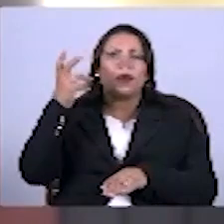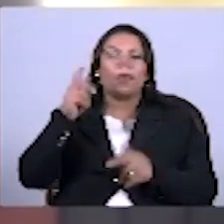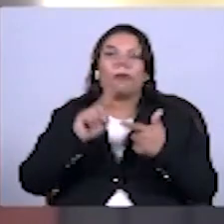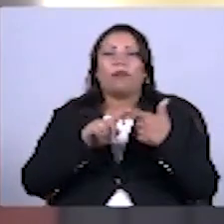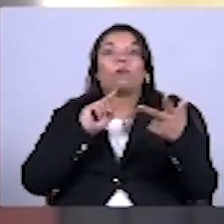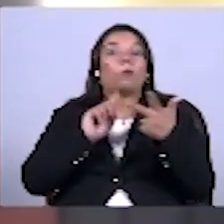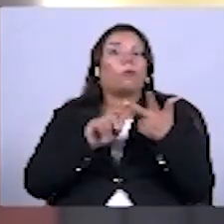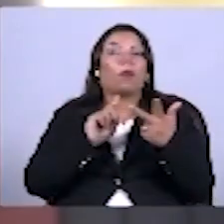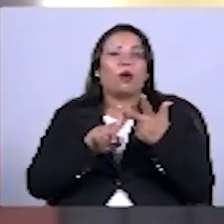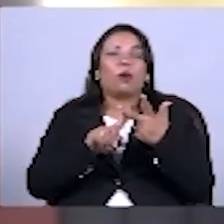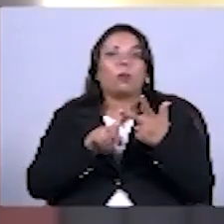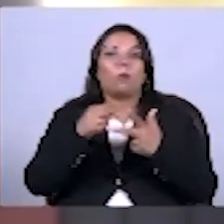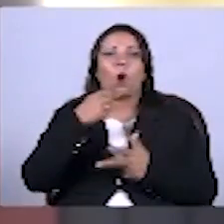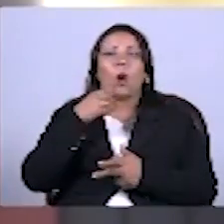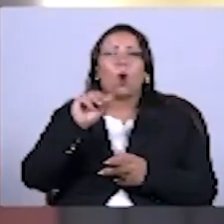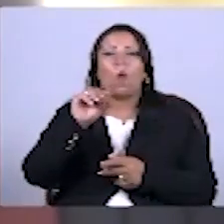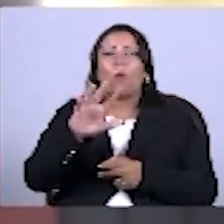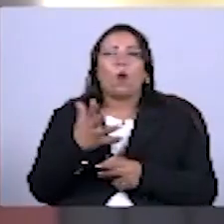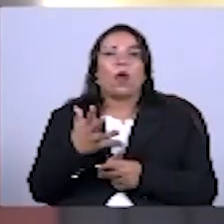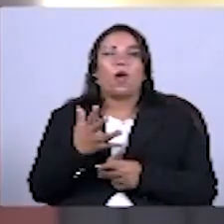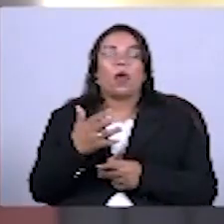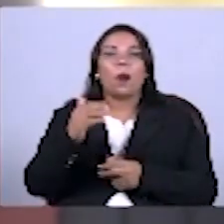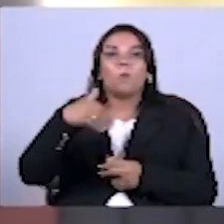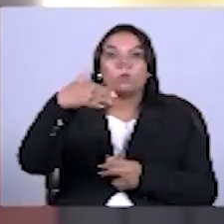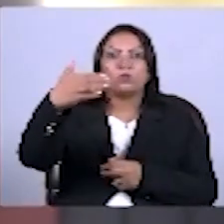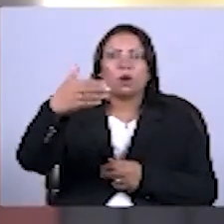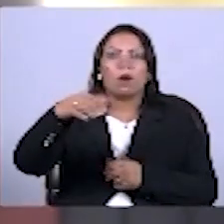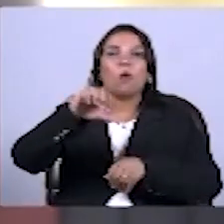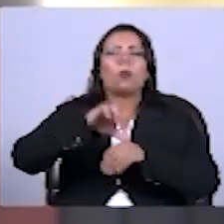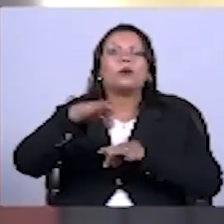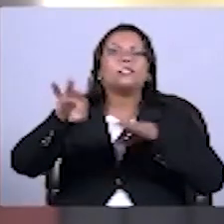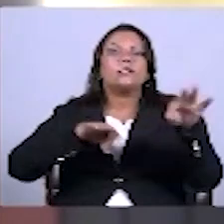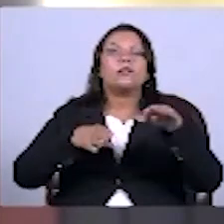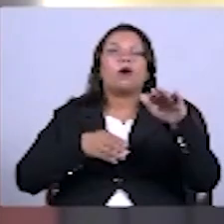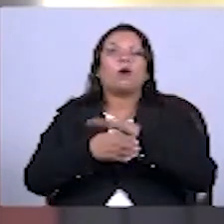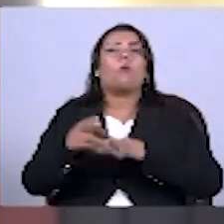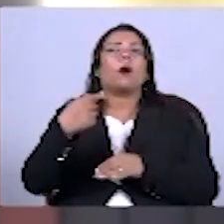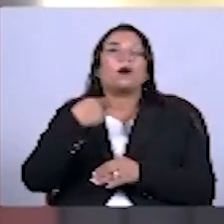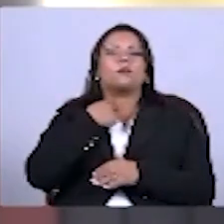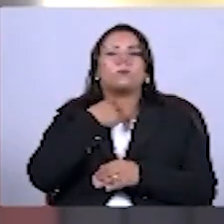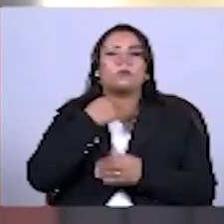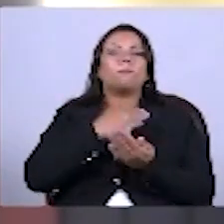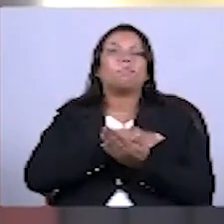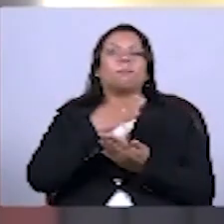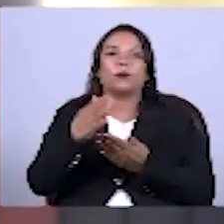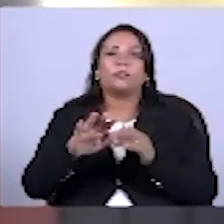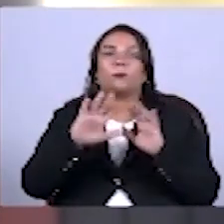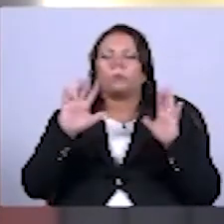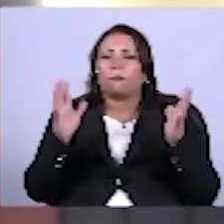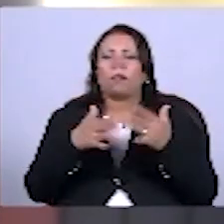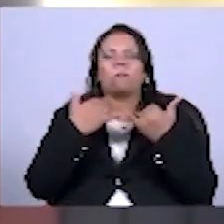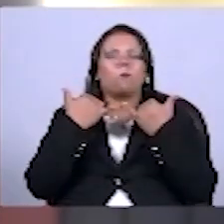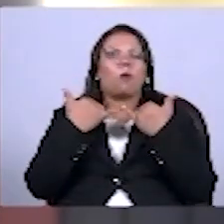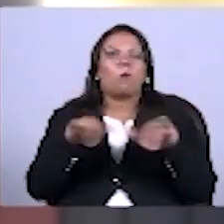السؤال الثالث ما هو مستقبل الوضع السياسي داخل غزه بعد كل التدمير